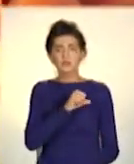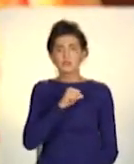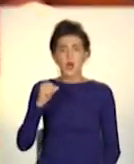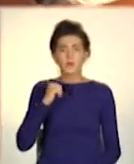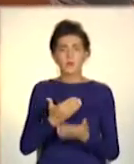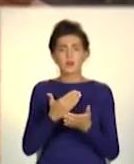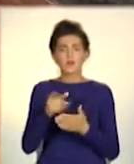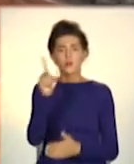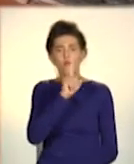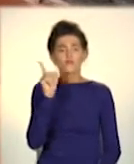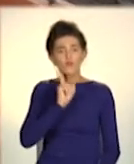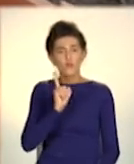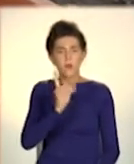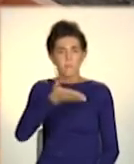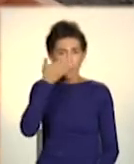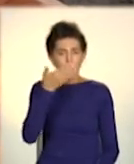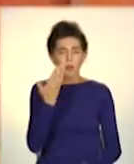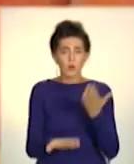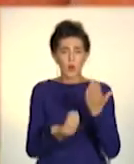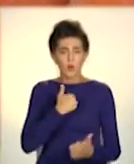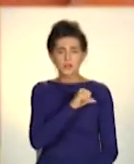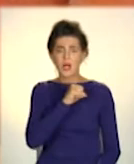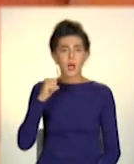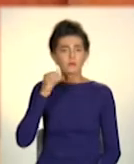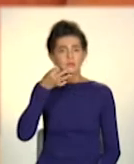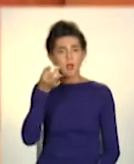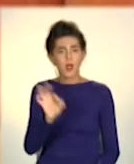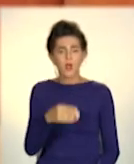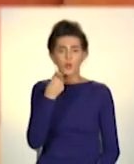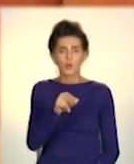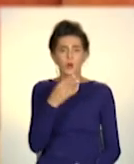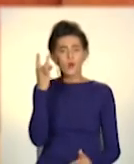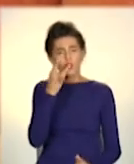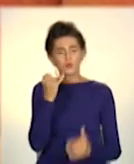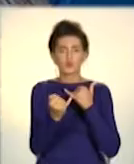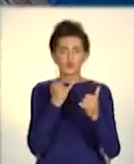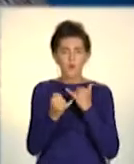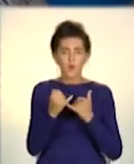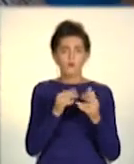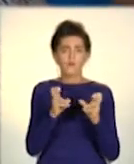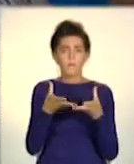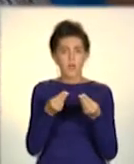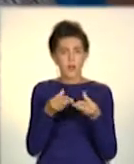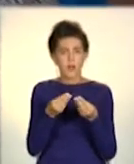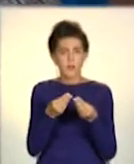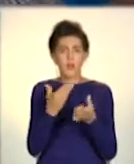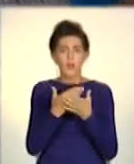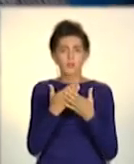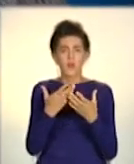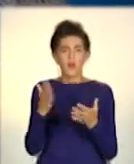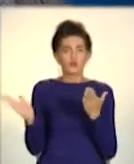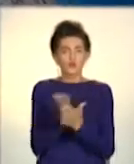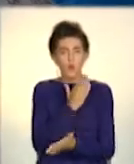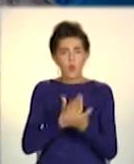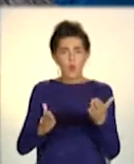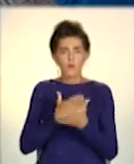насичений аромат. Якщо хочете обрати найсолодший фрукт, купуйте з білою або ж рожевою м'якотю. Не зовсім спілий, він буде